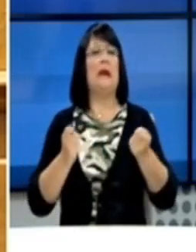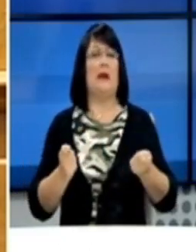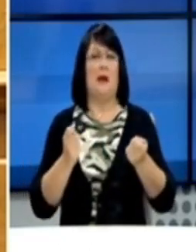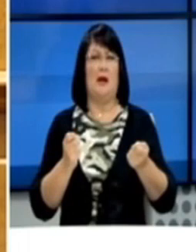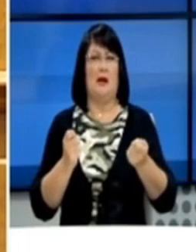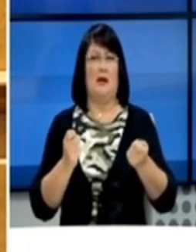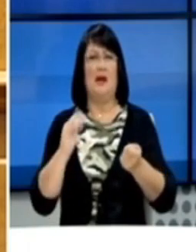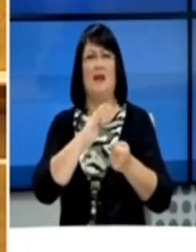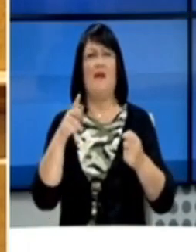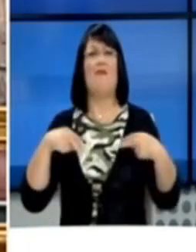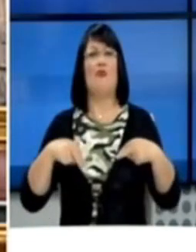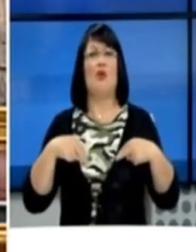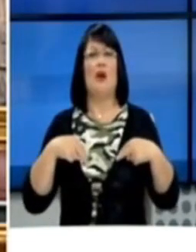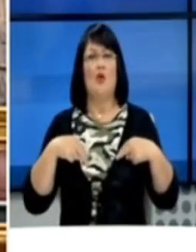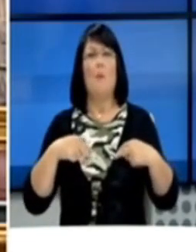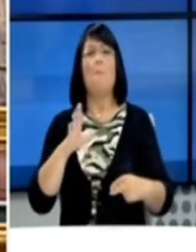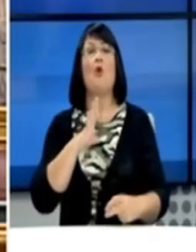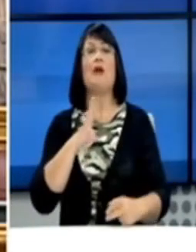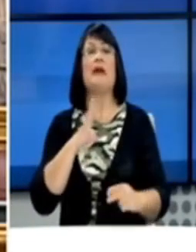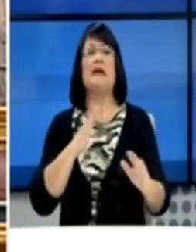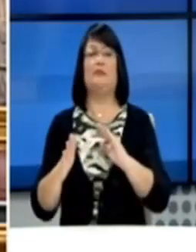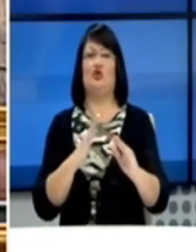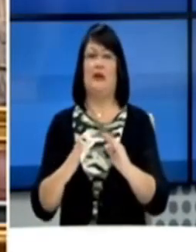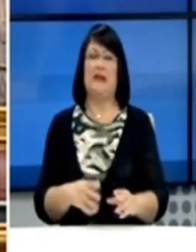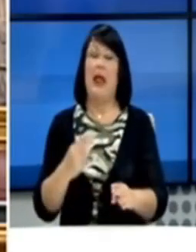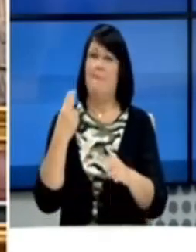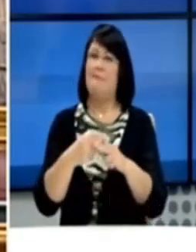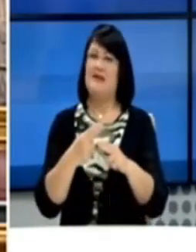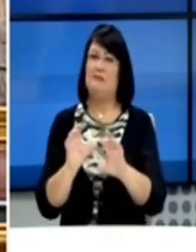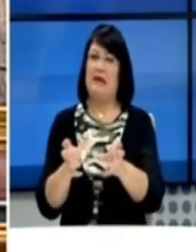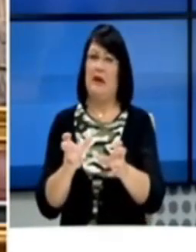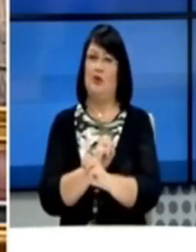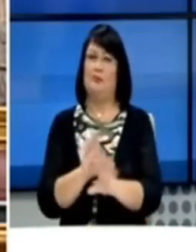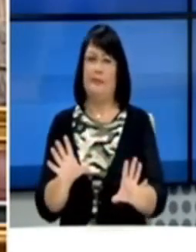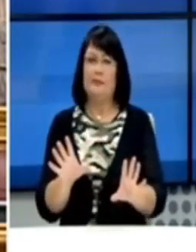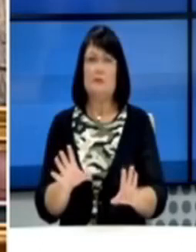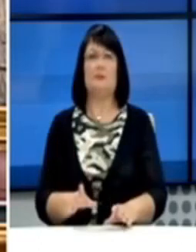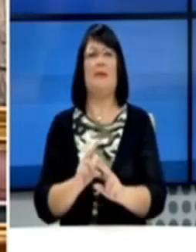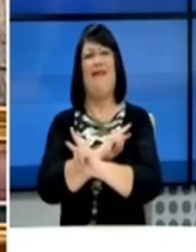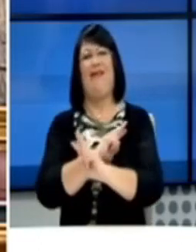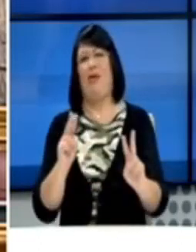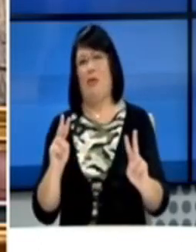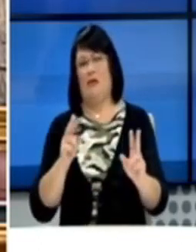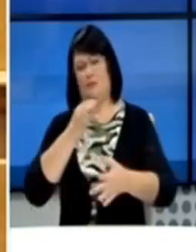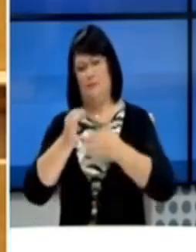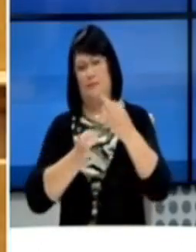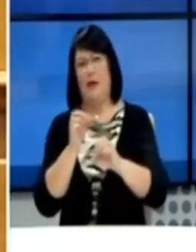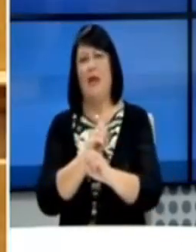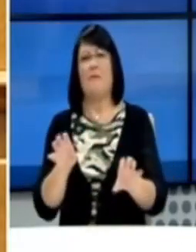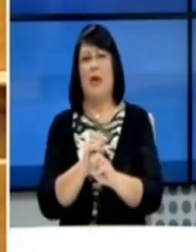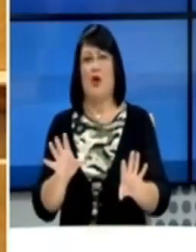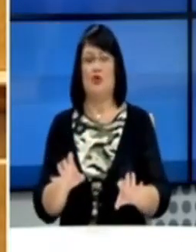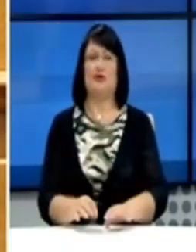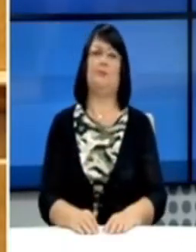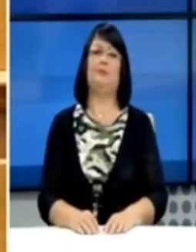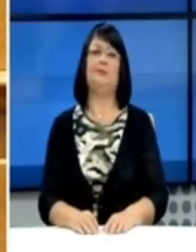παίρνει το Υφυπουργείο Πολιτικής Προστασίας. Πάντα με τρόπο επίσημο, πάντα με τρόπο διαφανή. Και με το